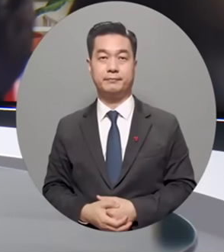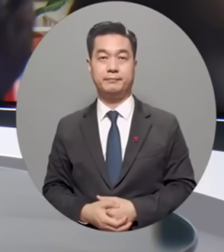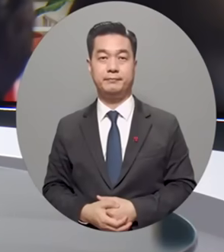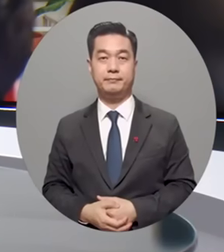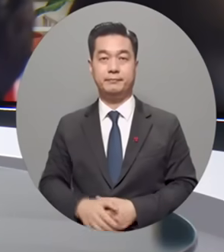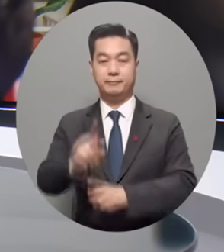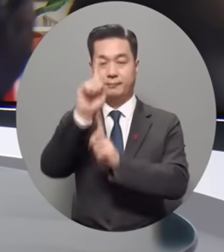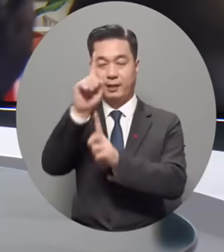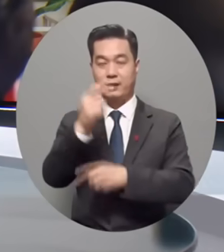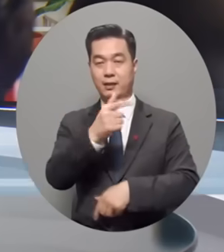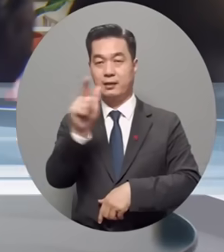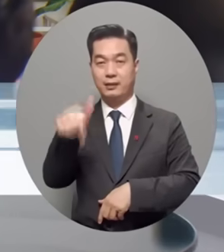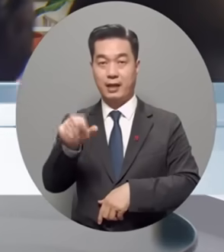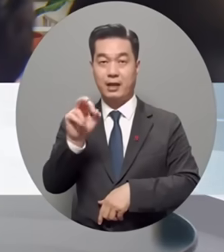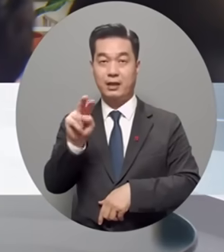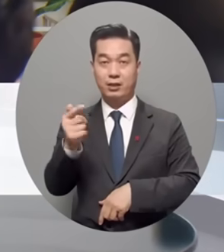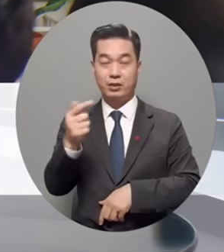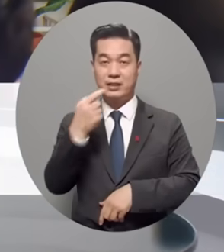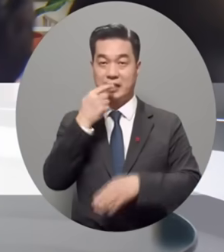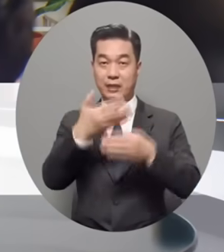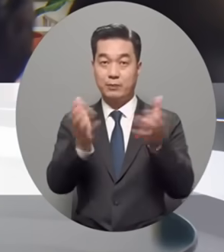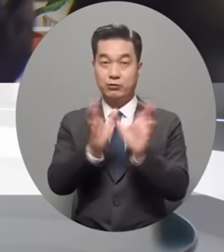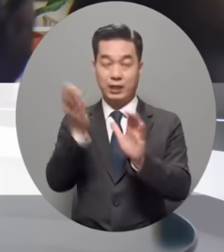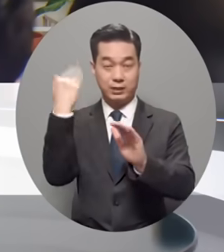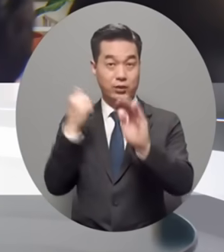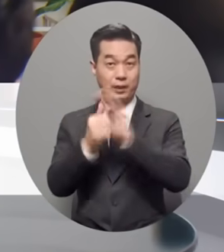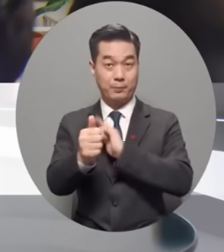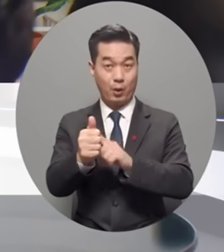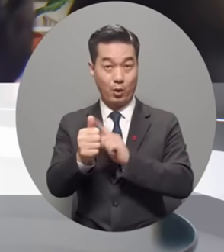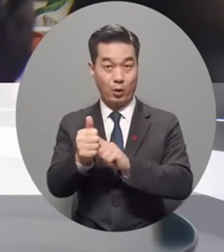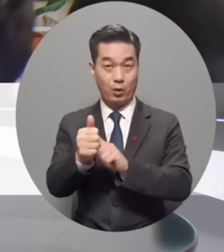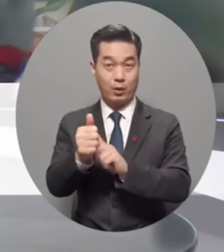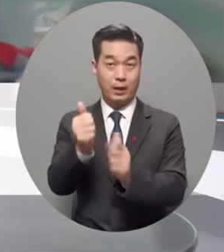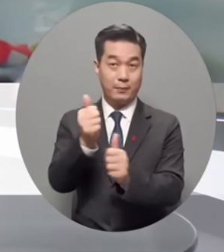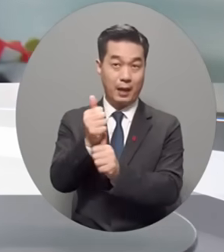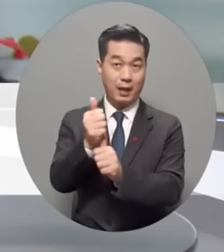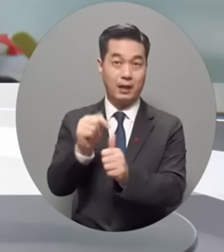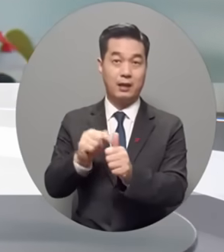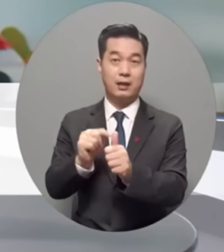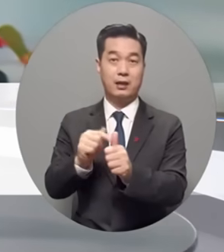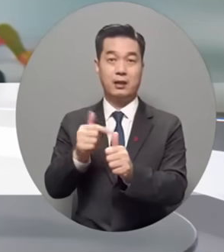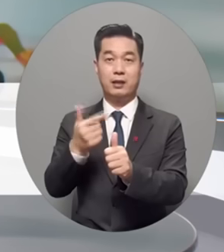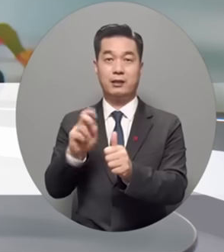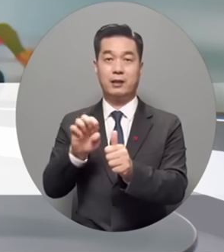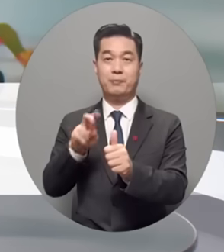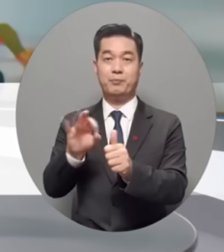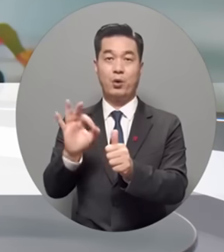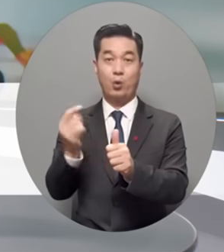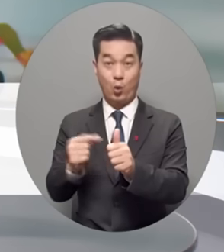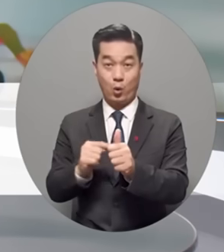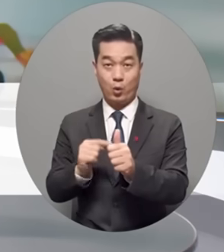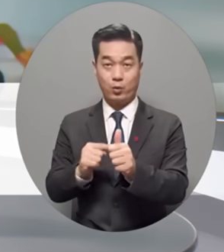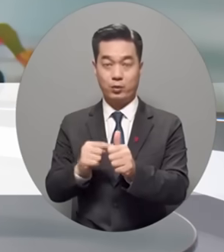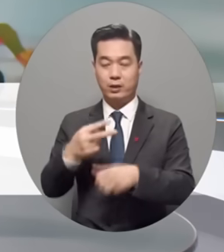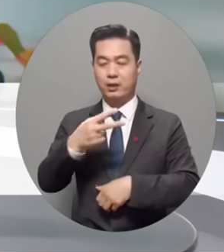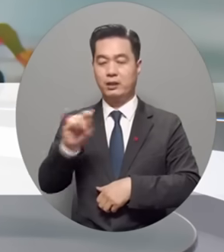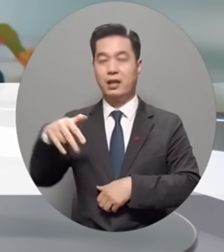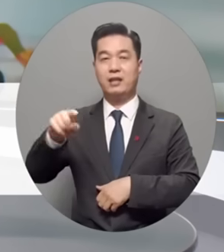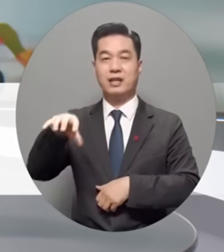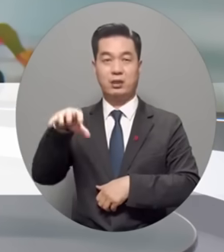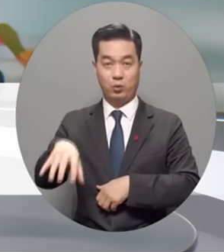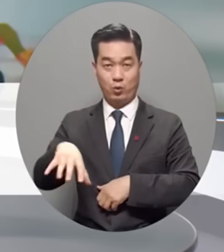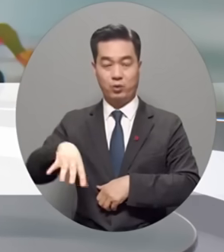이낙연 전 민주당 대표의 최측근인 남평호 전 총리실 민정실장이 자신이 대장동 의혹 최초